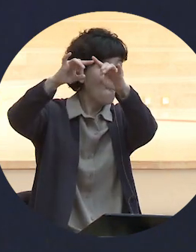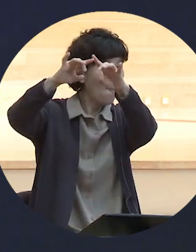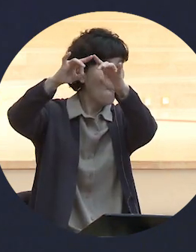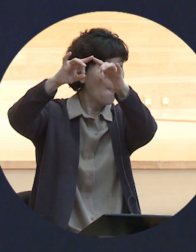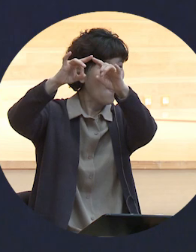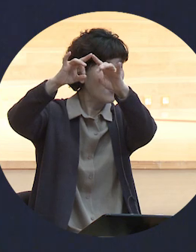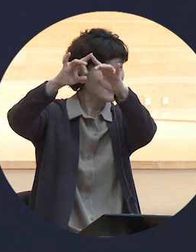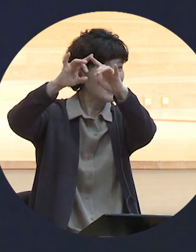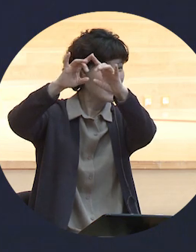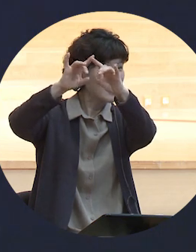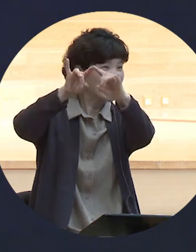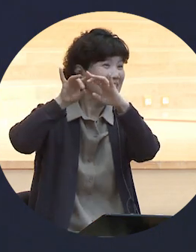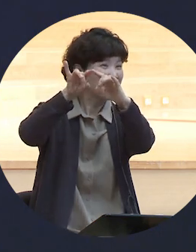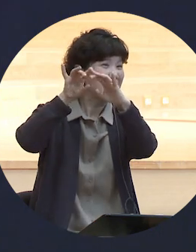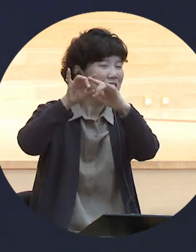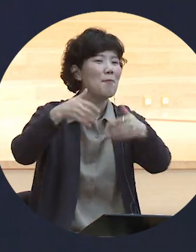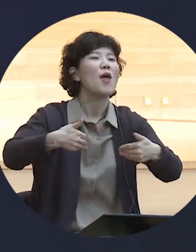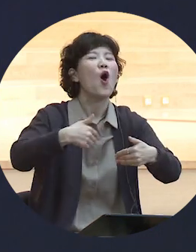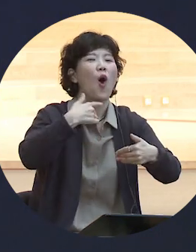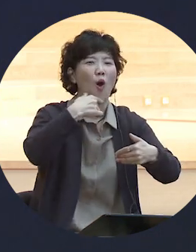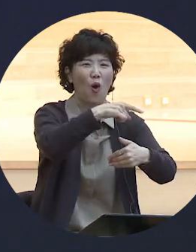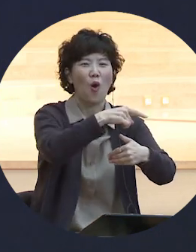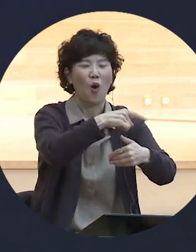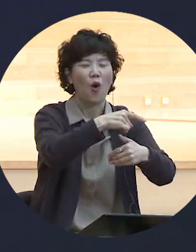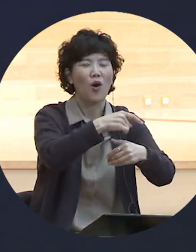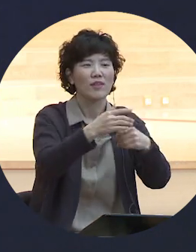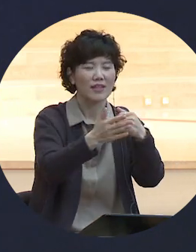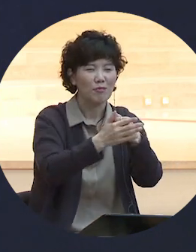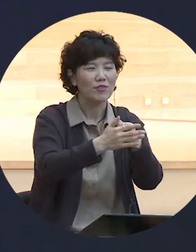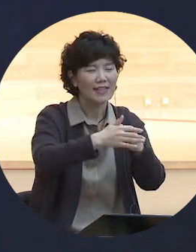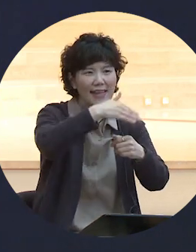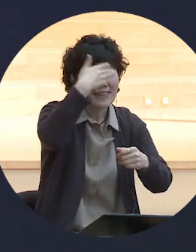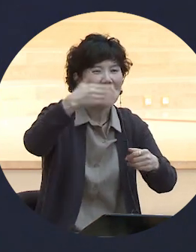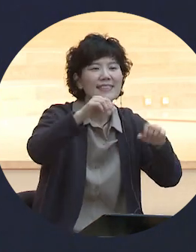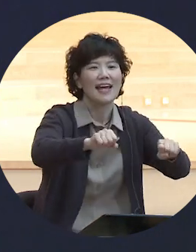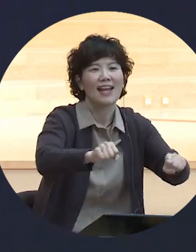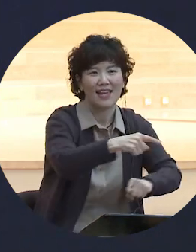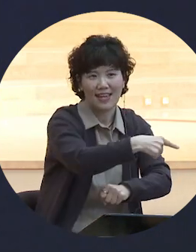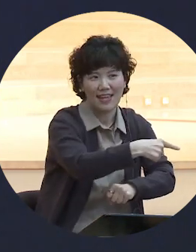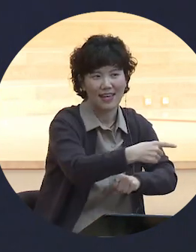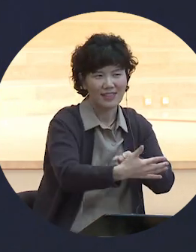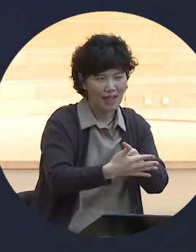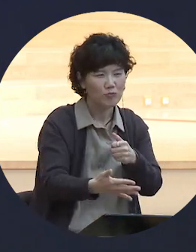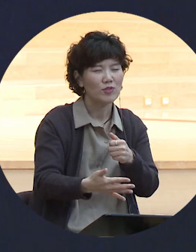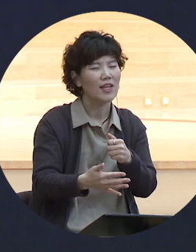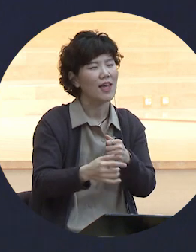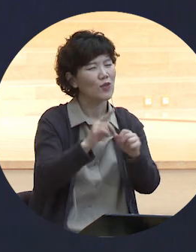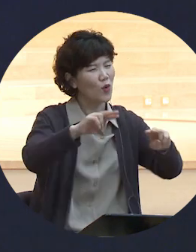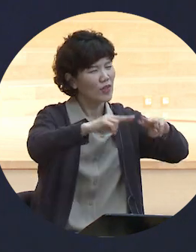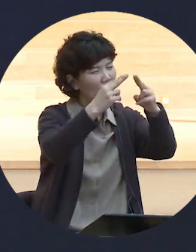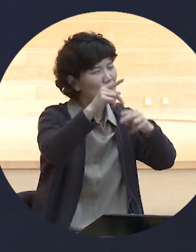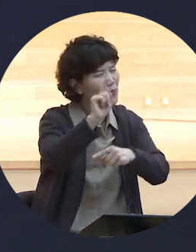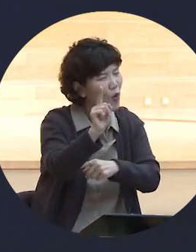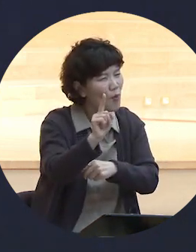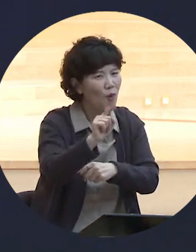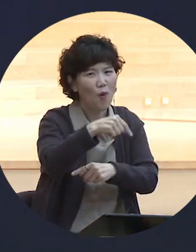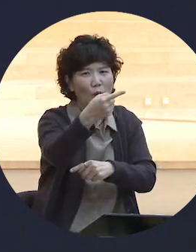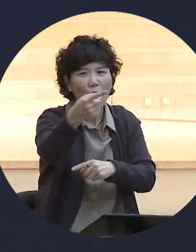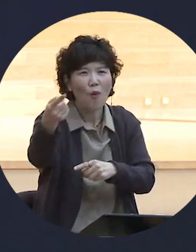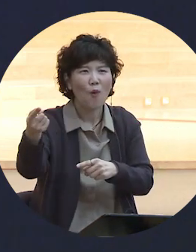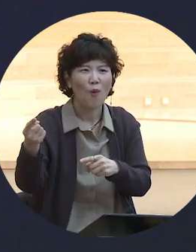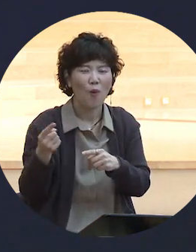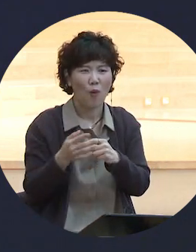한다. 그게 좀 살려두자. 그래가지고 사용 선고를 면했어요. 살아남았어요. 근데 이 탑은 또 그 다음에